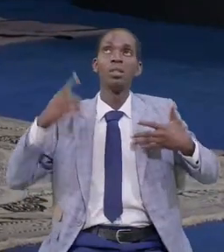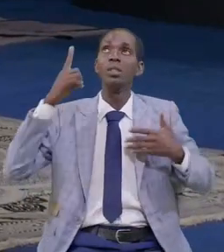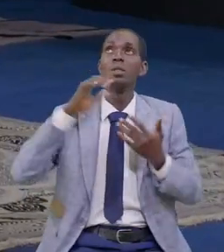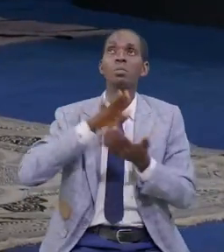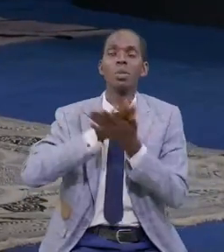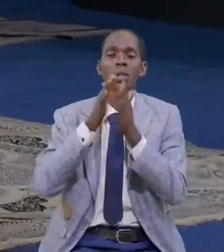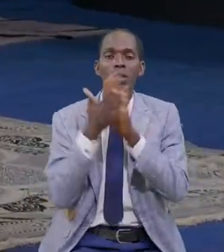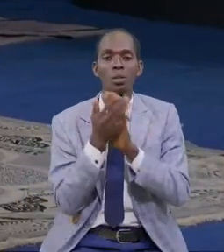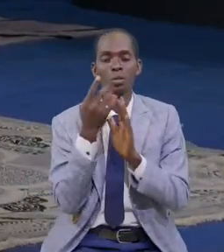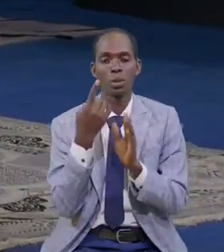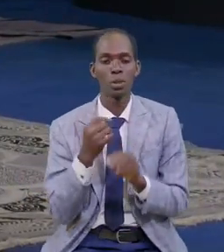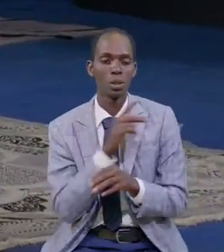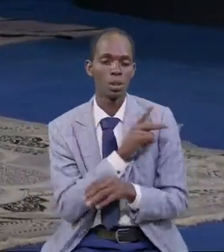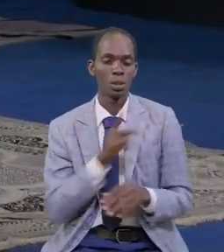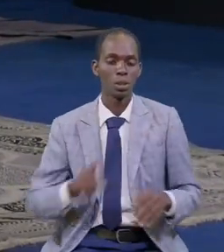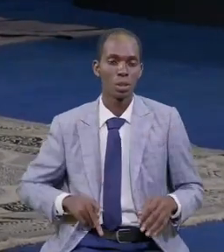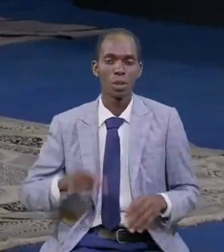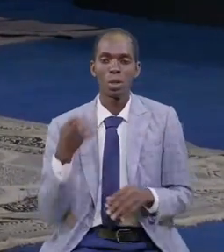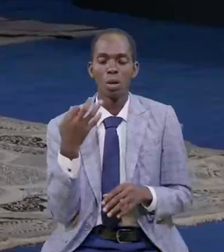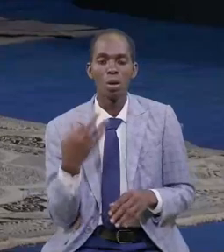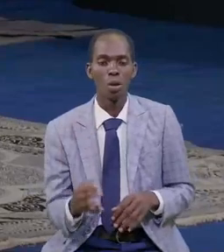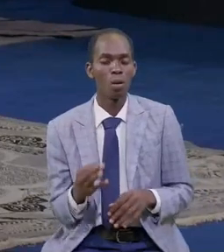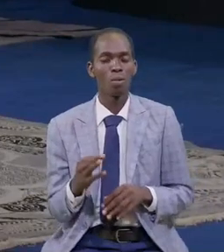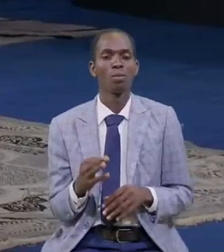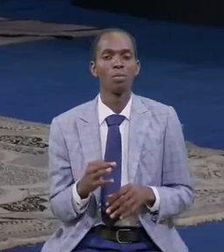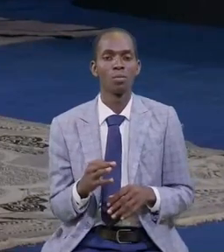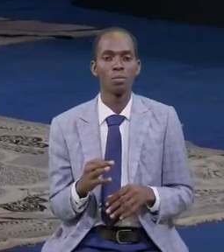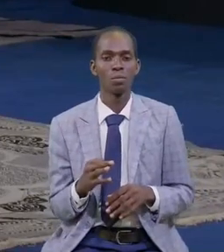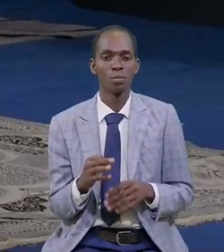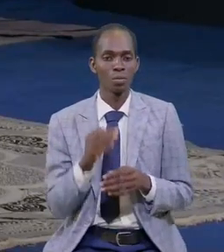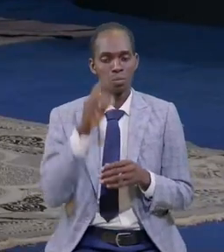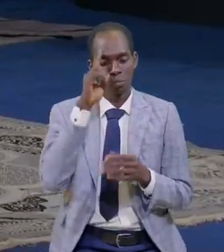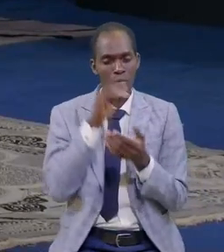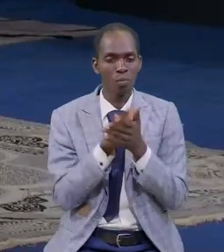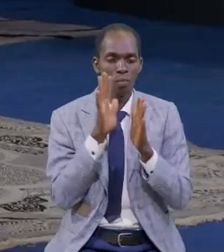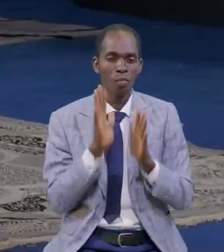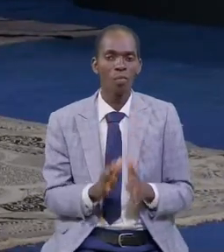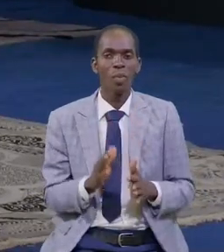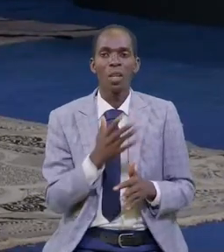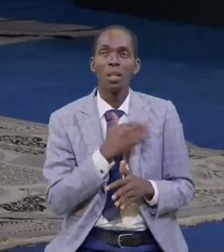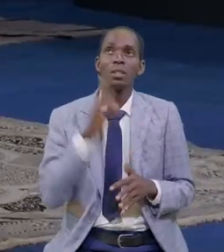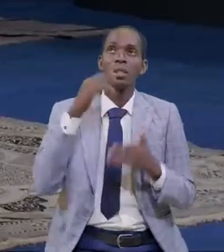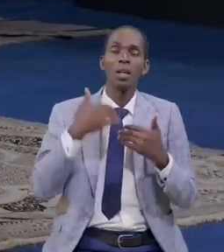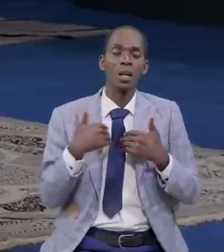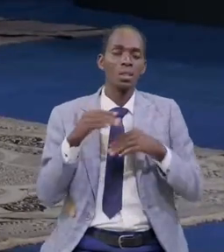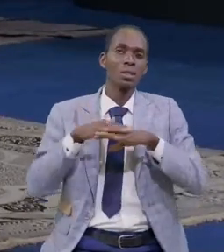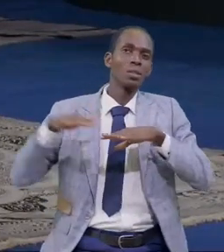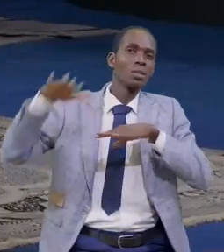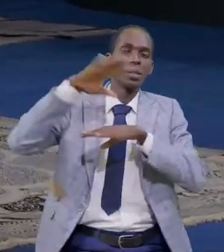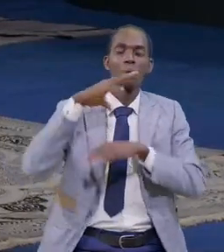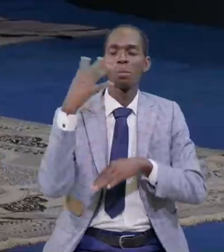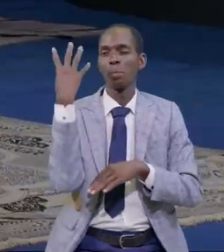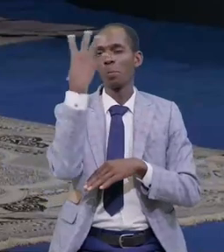saints et il a une splendeur transcendante sur votre vie dans votre vie au travers de